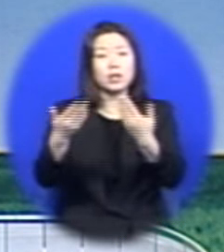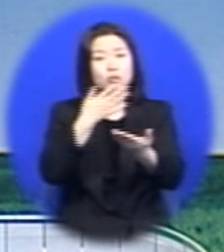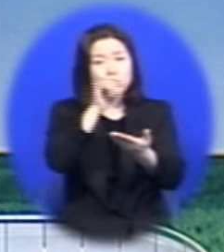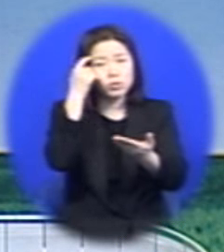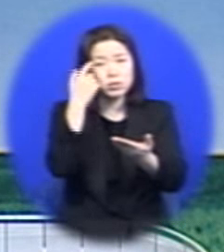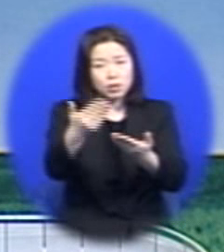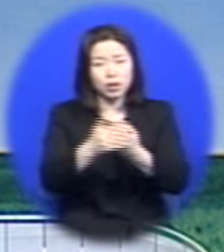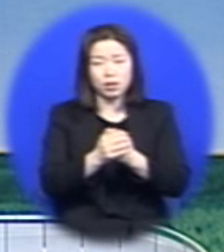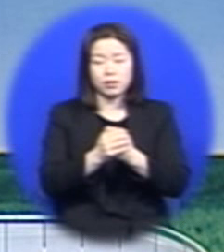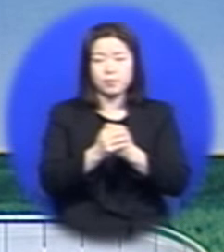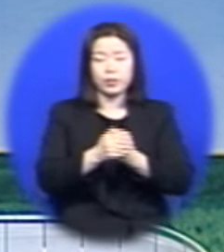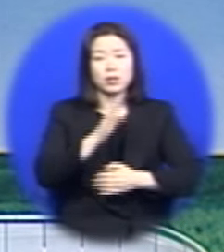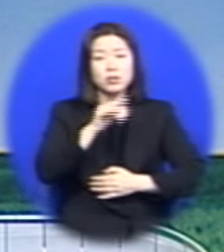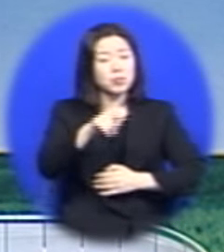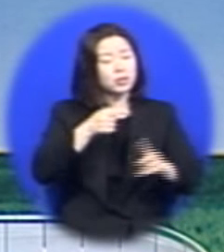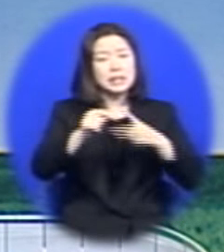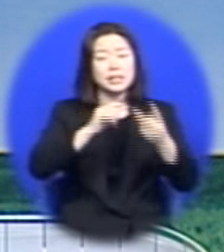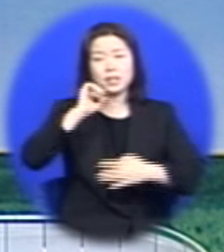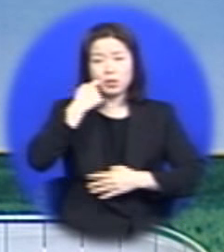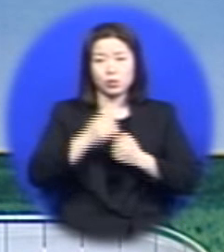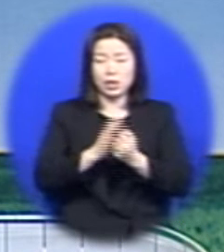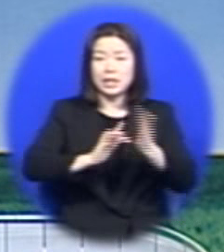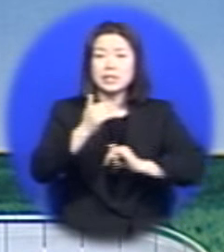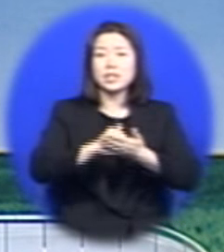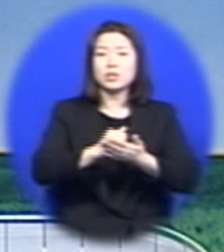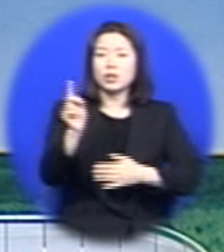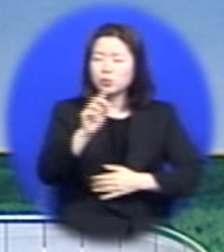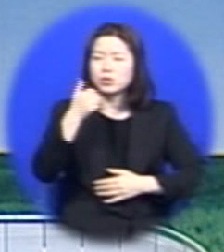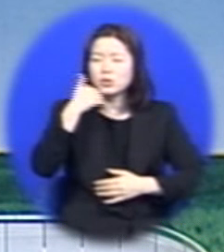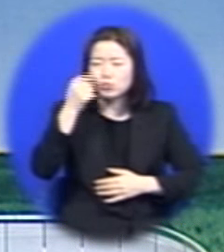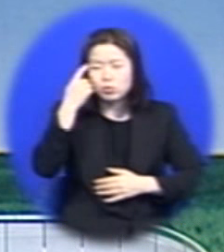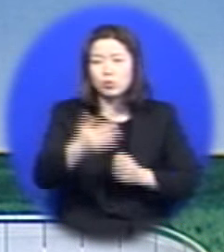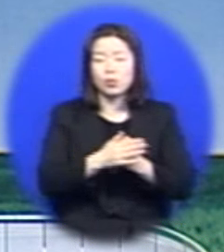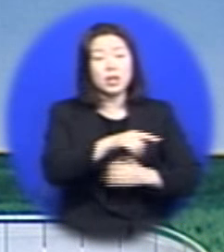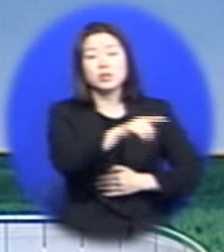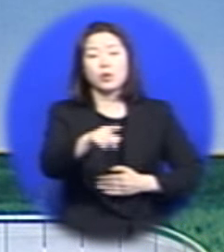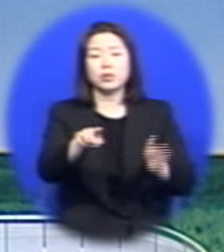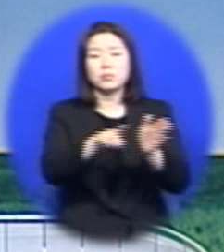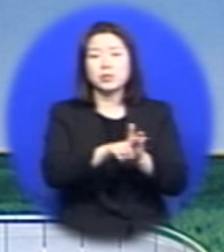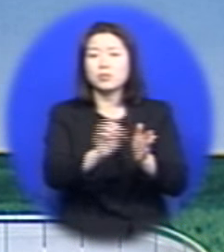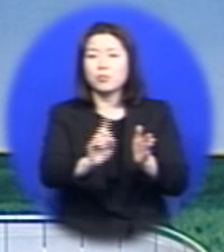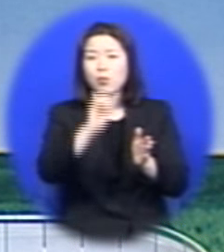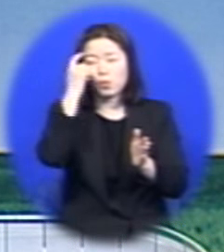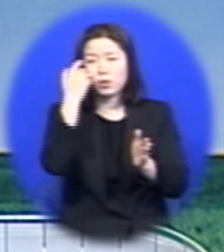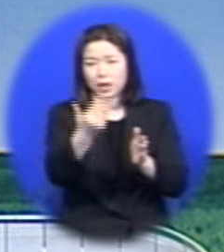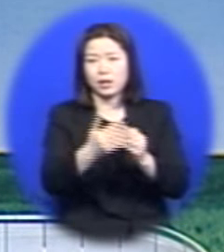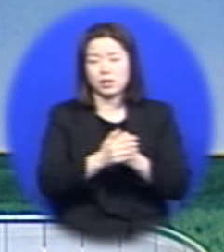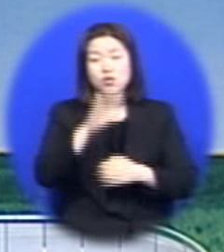그는 정말 그걸 이해할 수가 없었어요. 예수가 도대체 누구고 저들이 믿는 믿음이 무엇이길래 그런가?